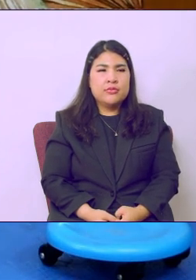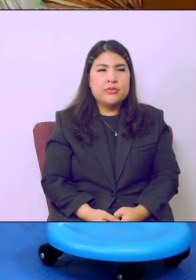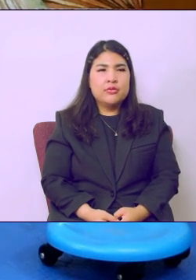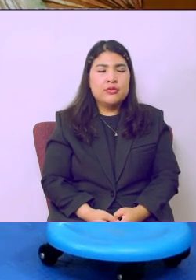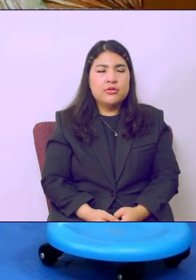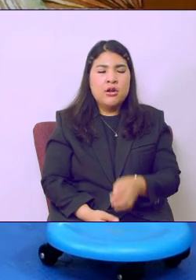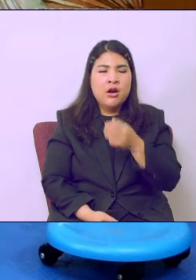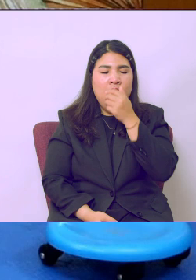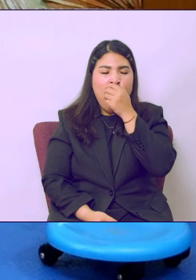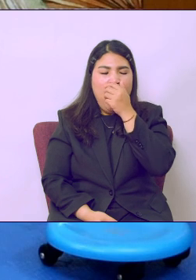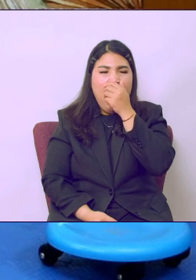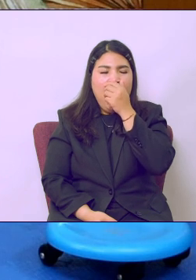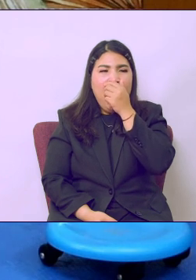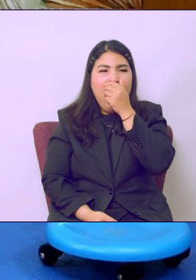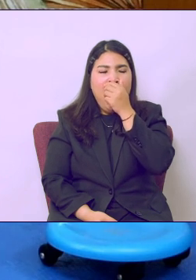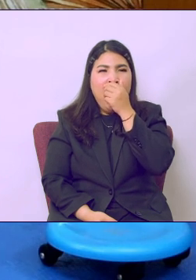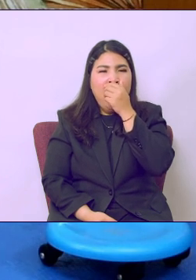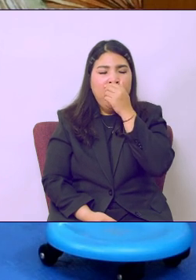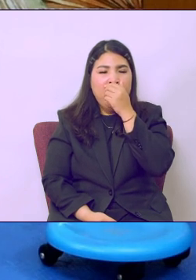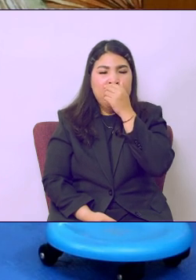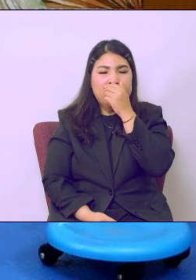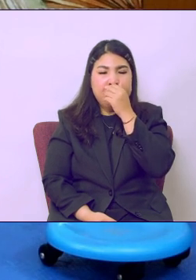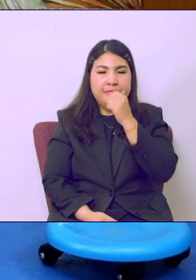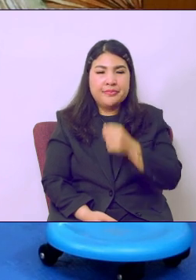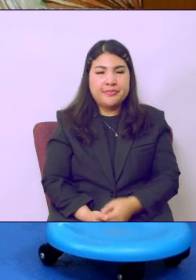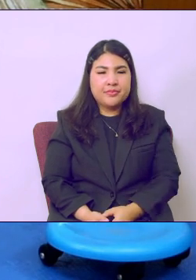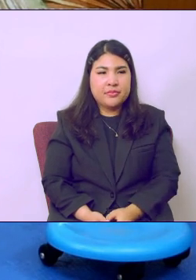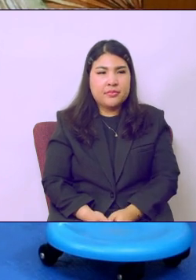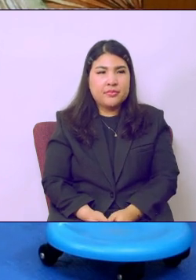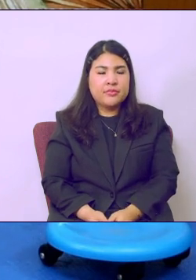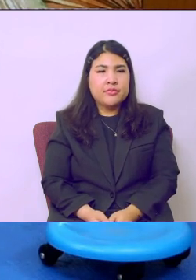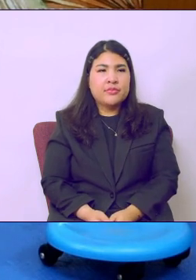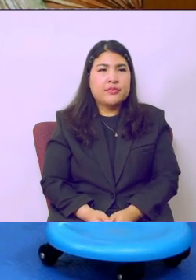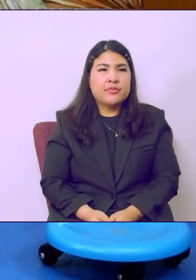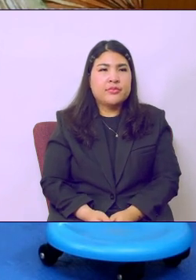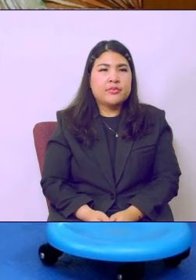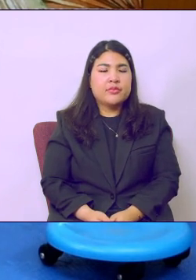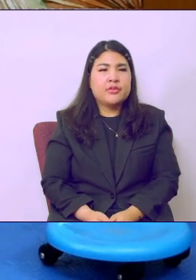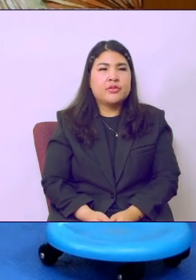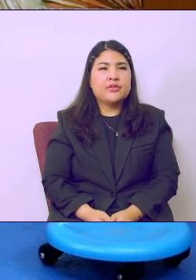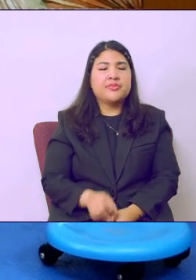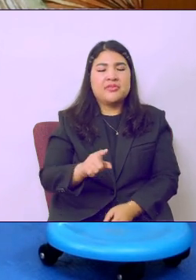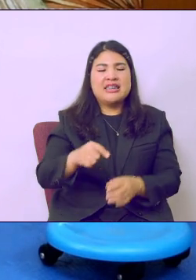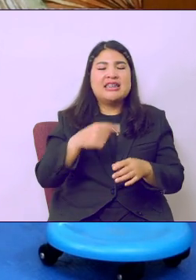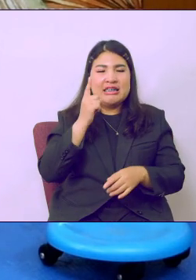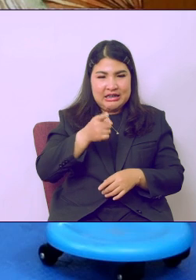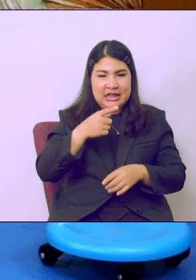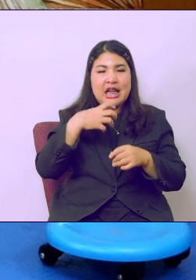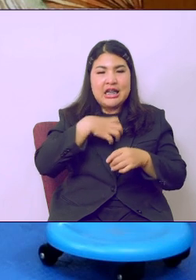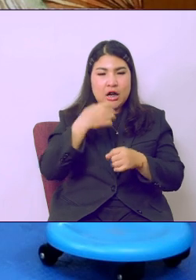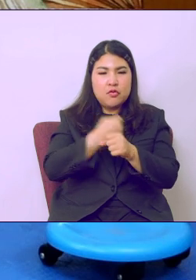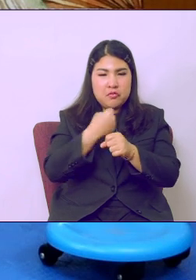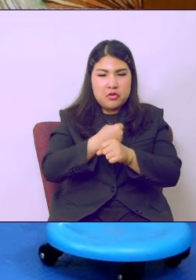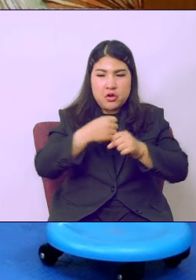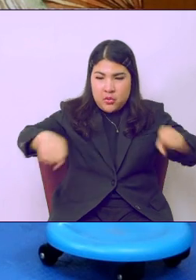ฝึกนั่งอยู่ที่ชรแล้วยืนขึ้นนะครับแต่คราวนี้ปัญหาว่าเมื่อกี้คุยแล้วไม่ได้ครับก็จะเป็นแค่แค่อันนี้แล้วพา